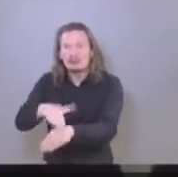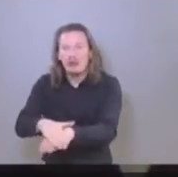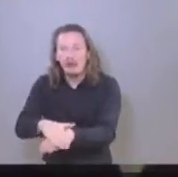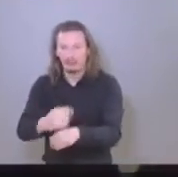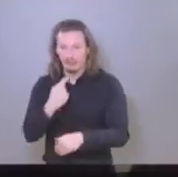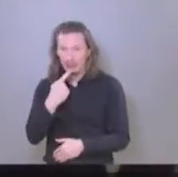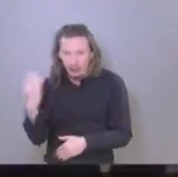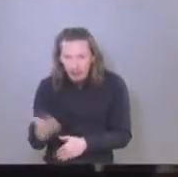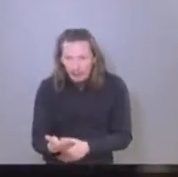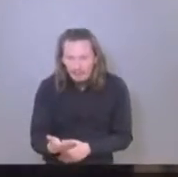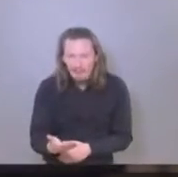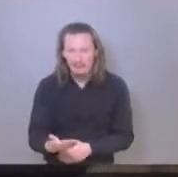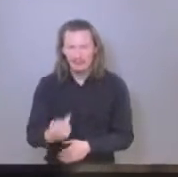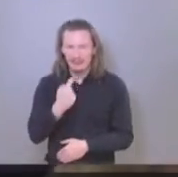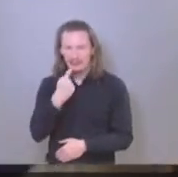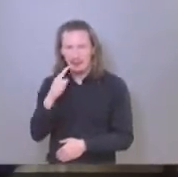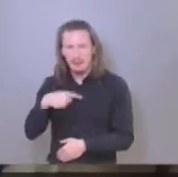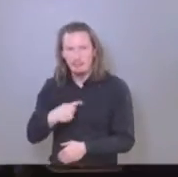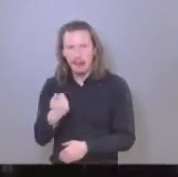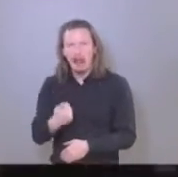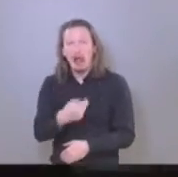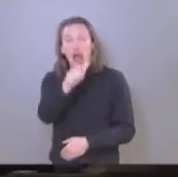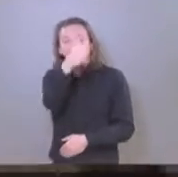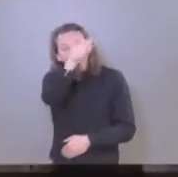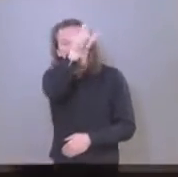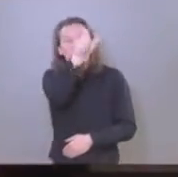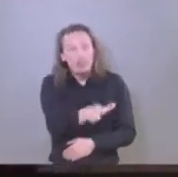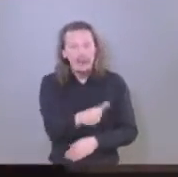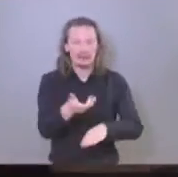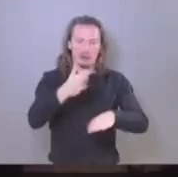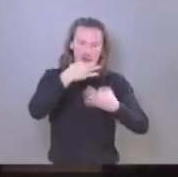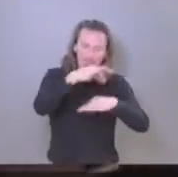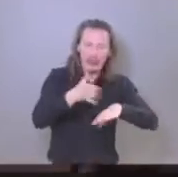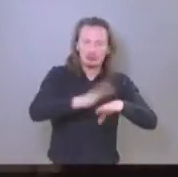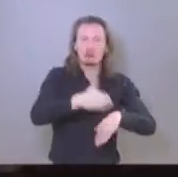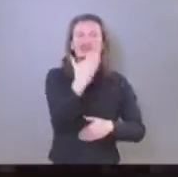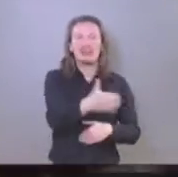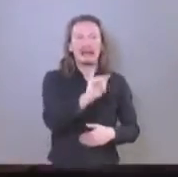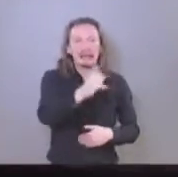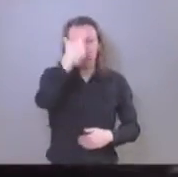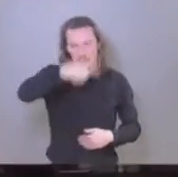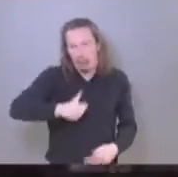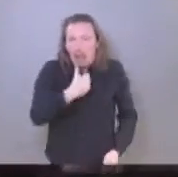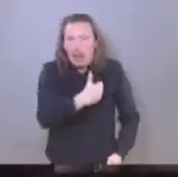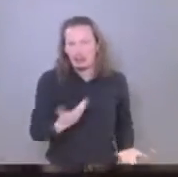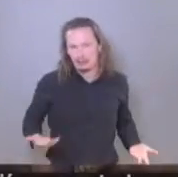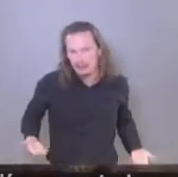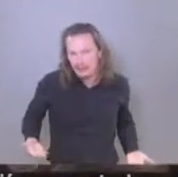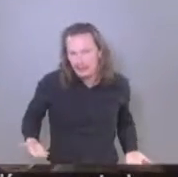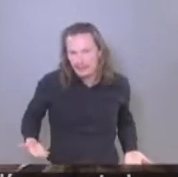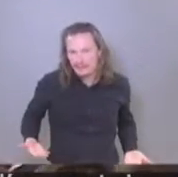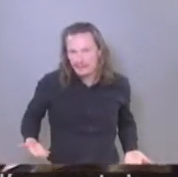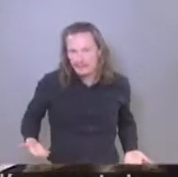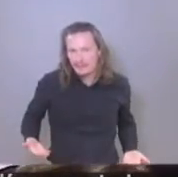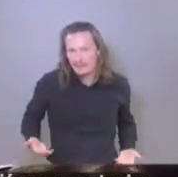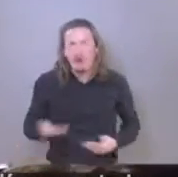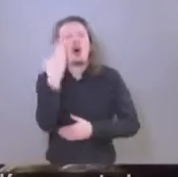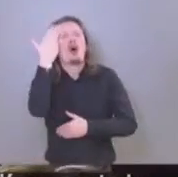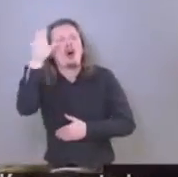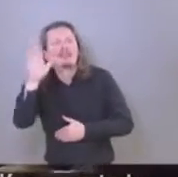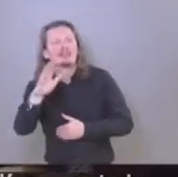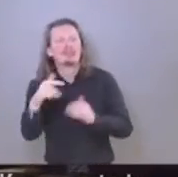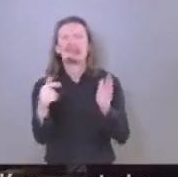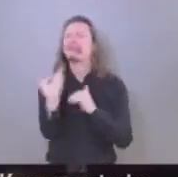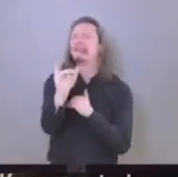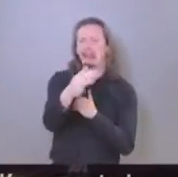aussi parce qu'il y en a un qui parle de ça dans cette campagne. Car sinon, quand avez-vous entendu une